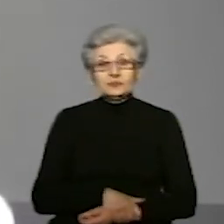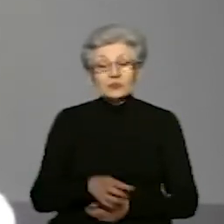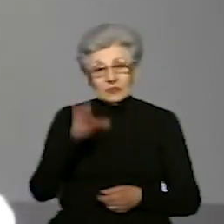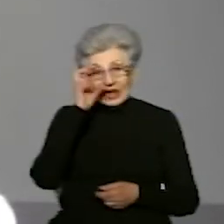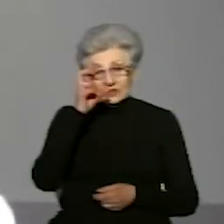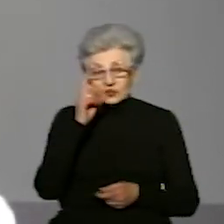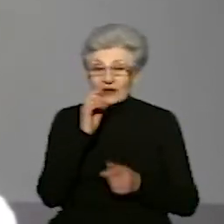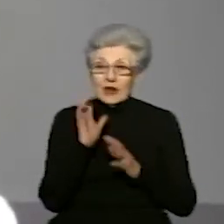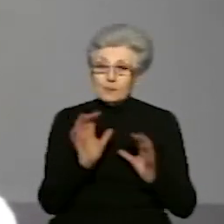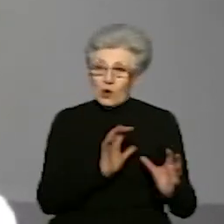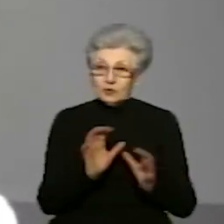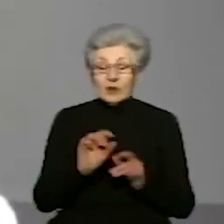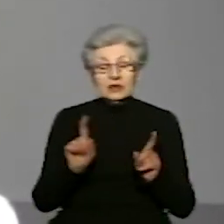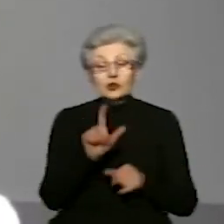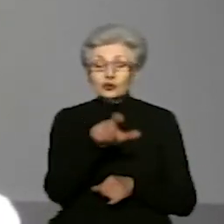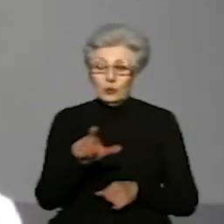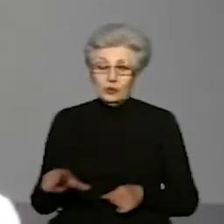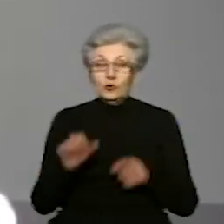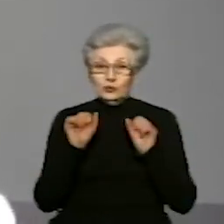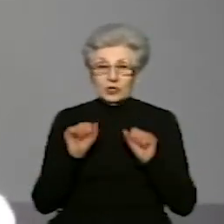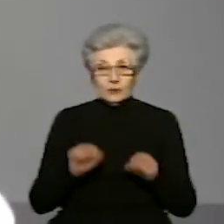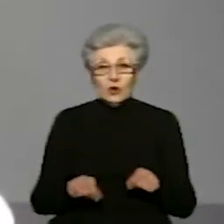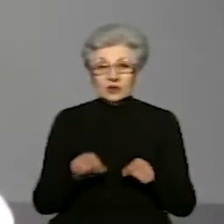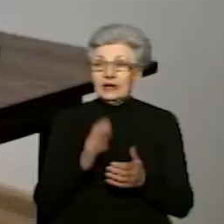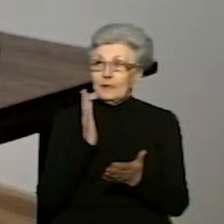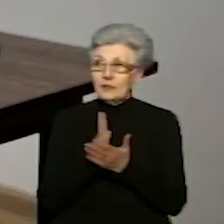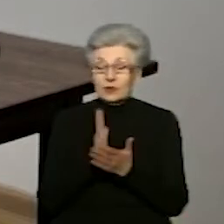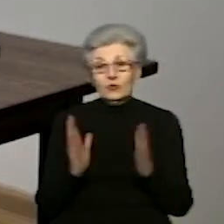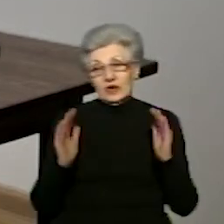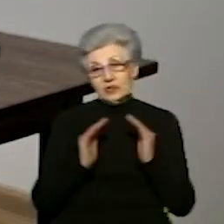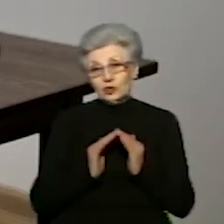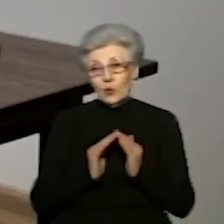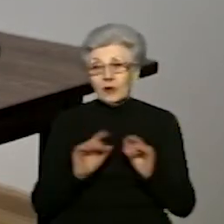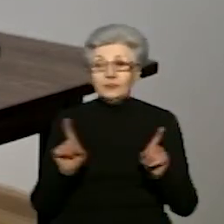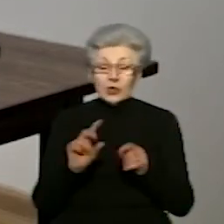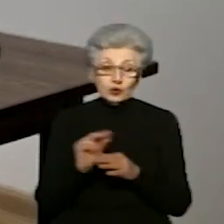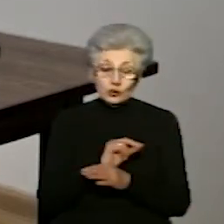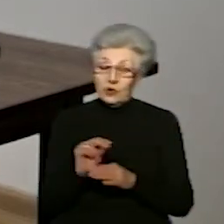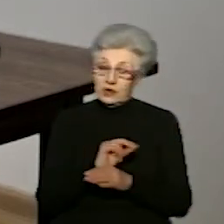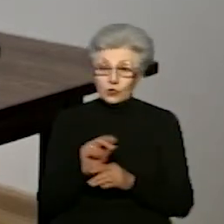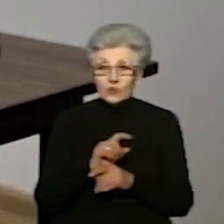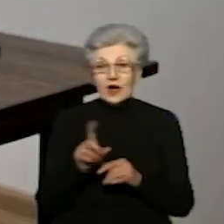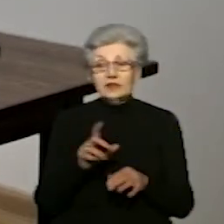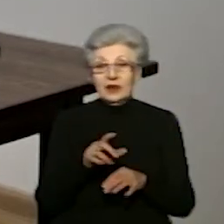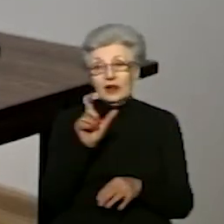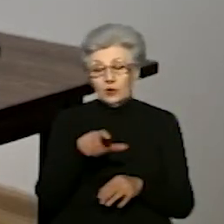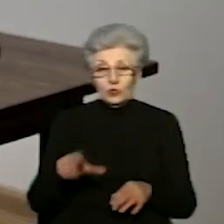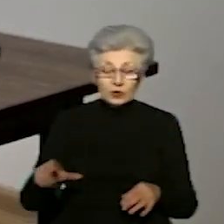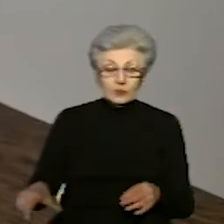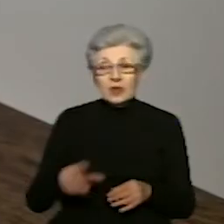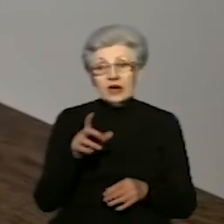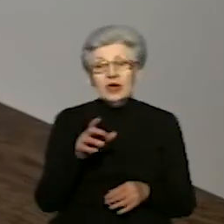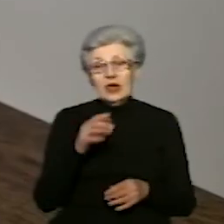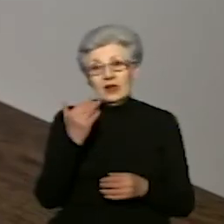Держава подбала, щоб люди могли перебувати вдома. Щодо лікування пацієнтів, Світлана консультується з лікарями